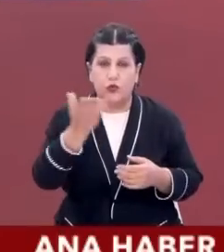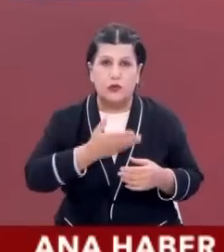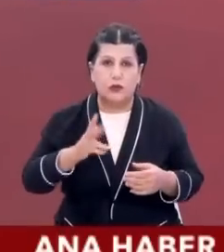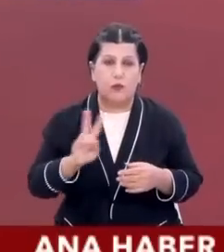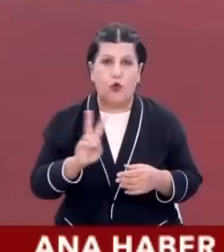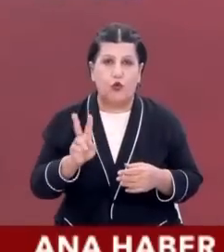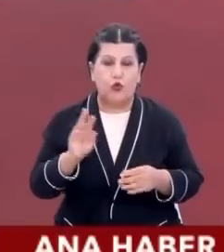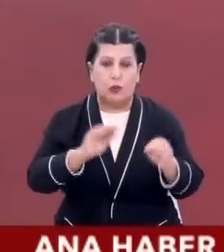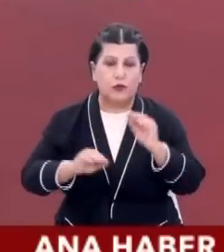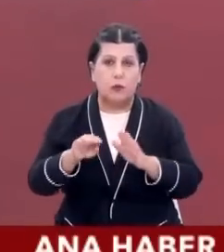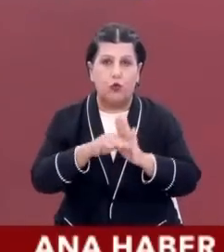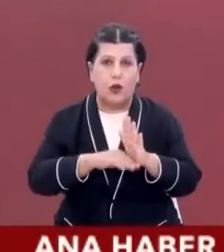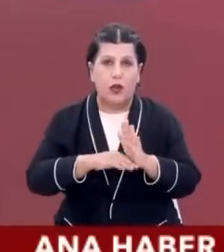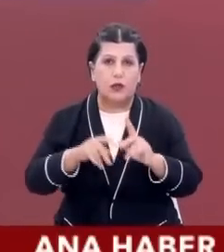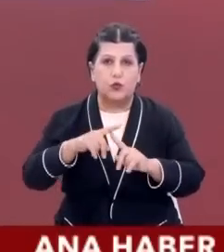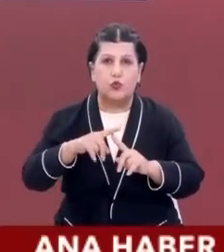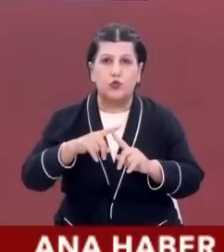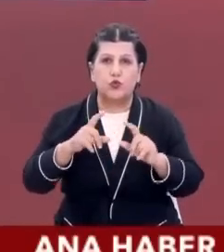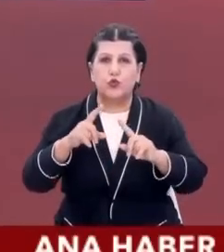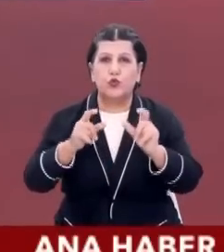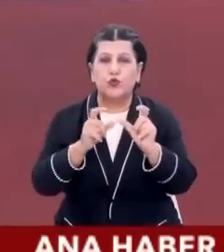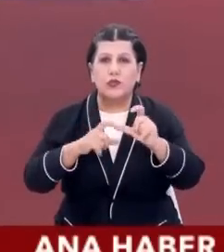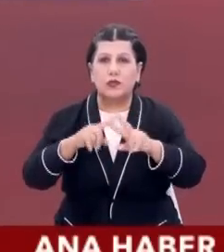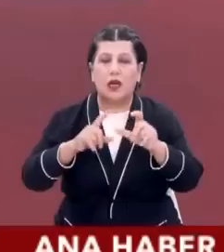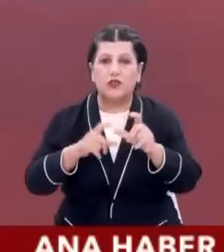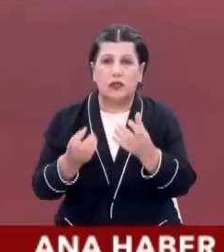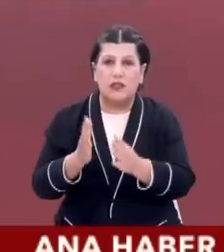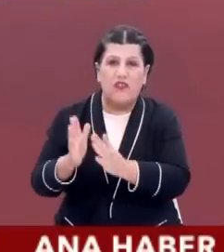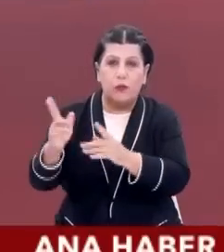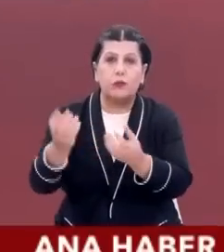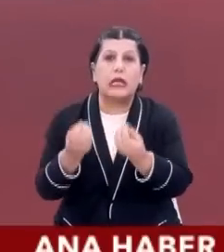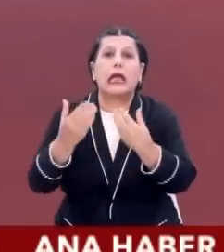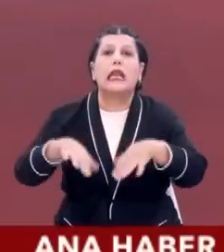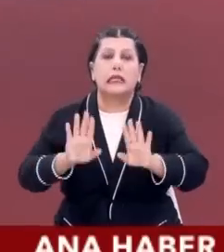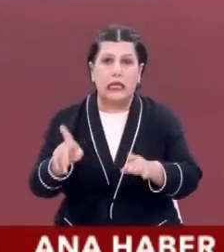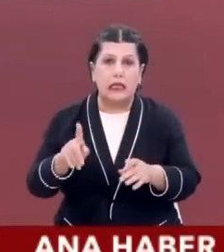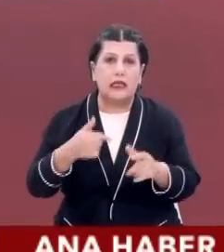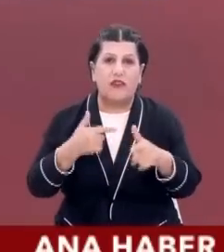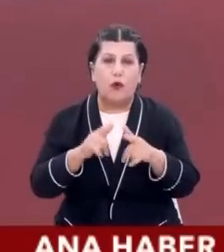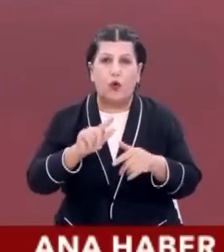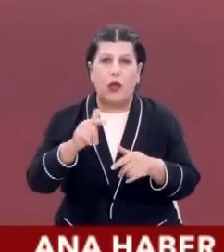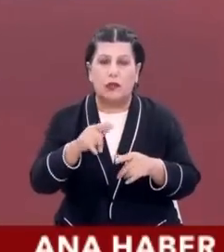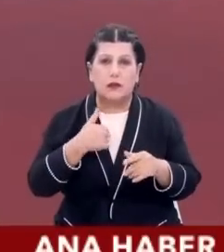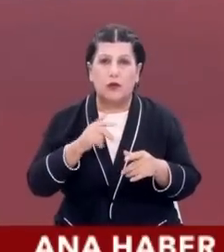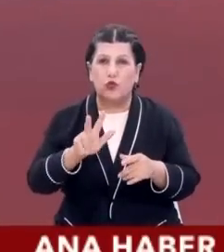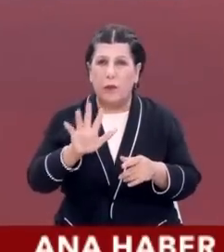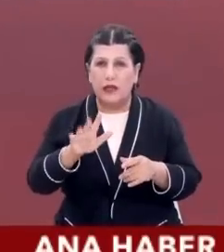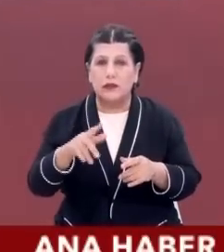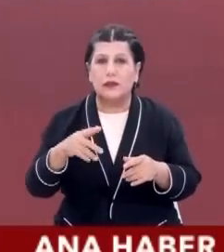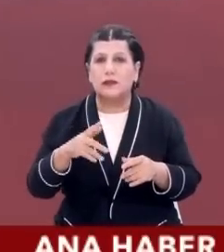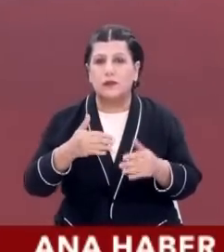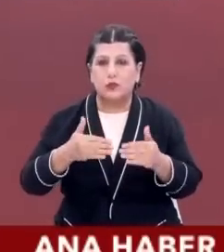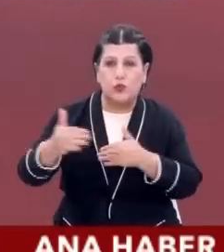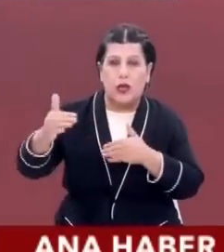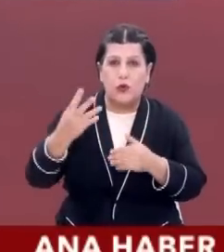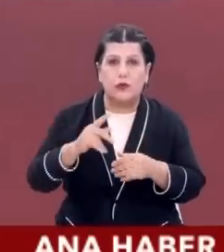modernizasyon programı tusaş'ta devam ediyor yeterli değil f35'lerden de uzaklaştırıldık yeni f16'lar